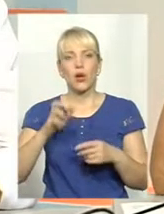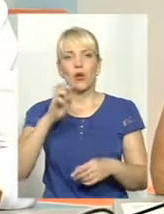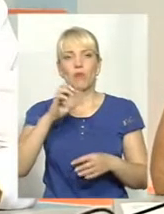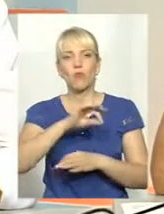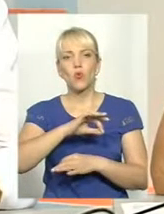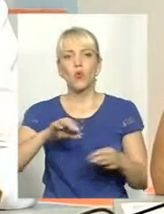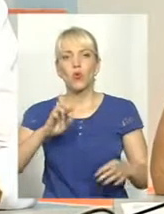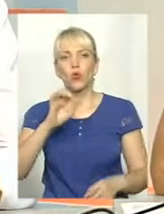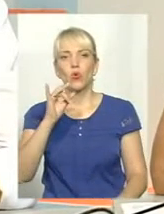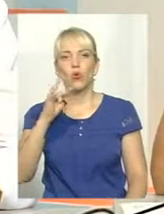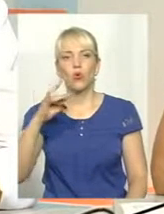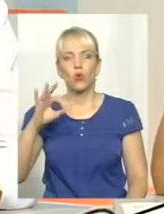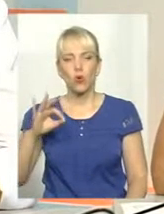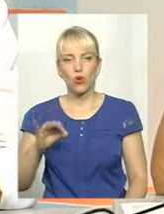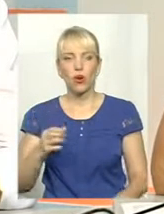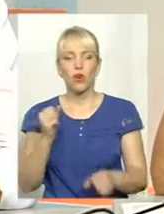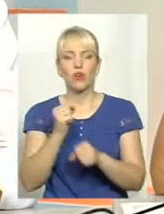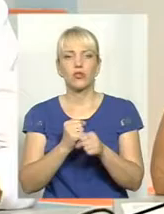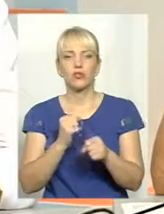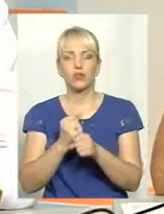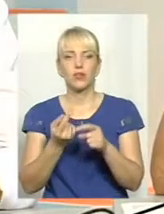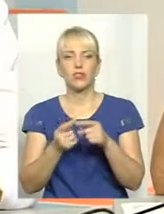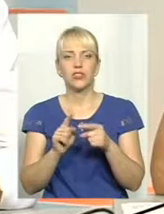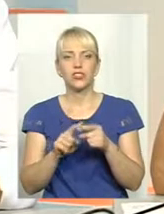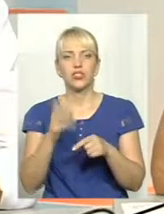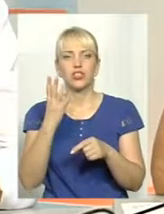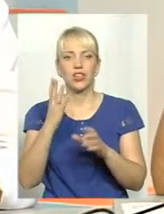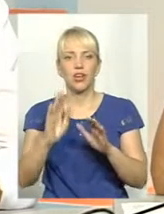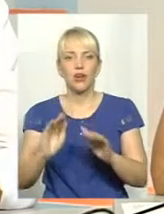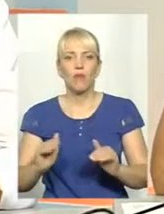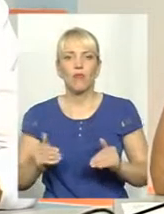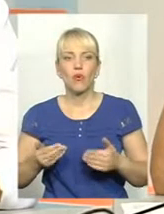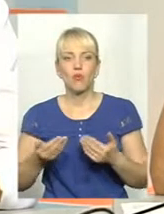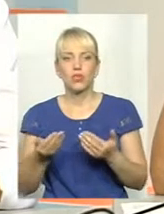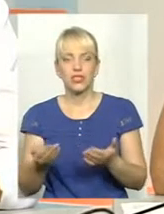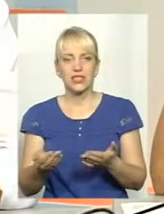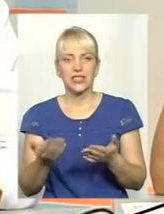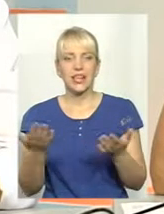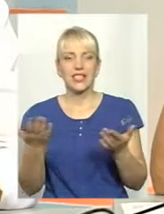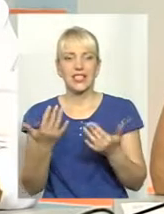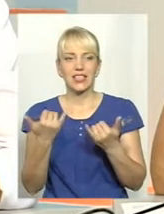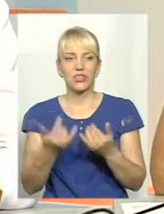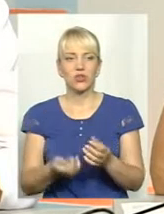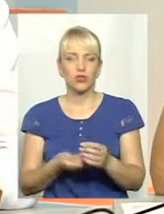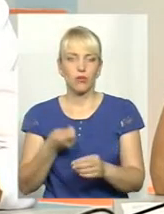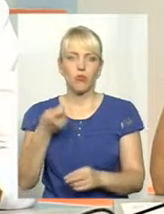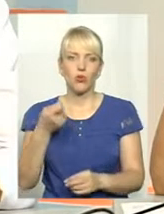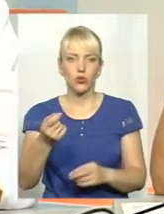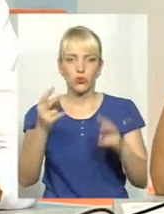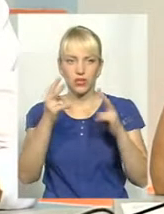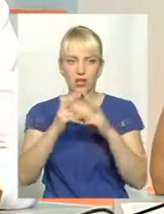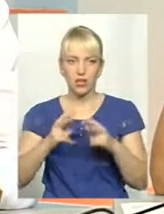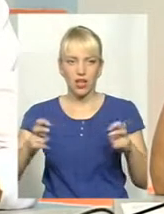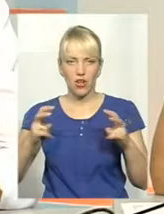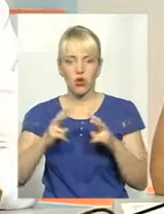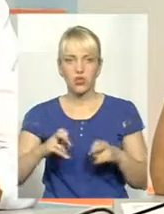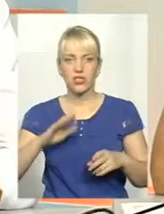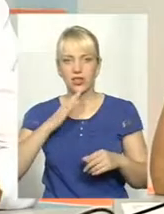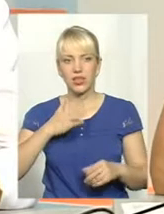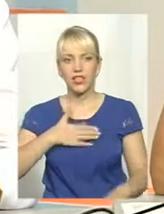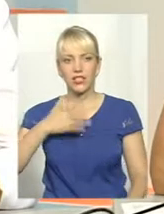гарні землі і гарні пам'ятки архітектури. І саме ґрунтуючись на цьому, наскільки